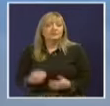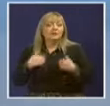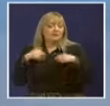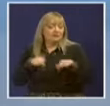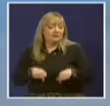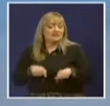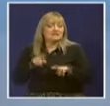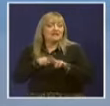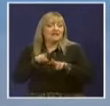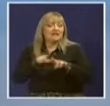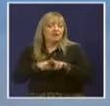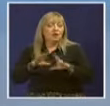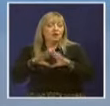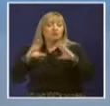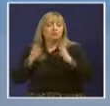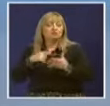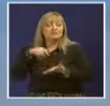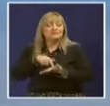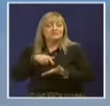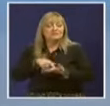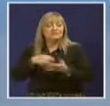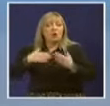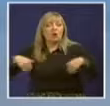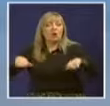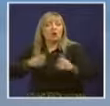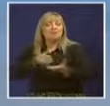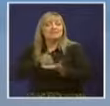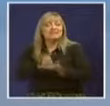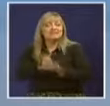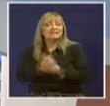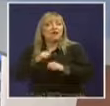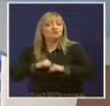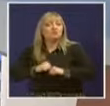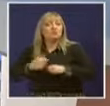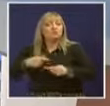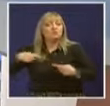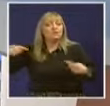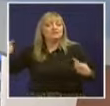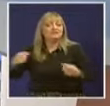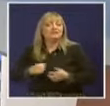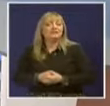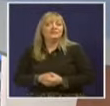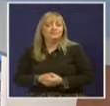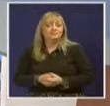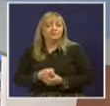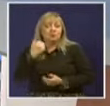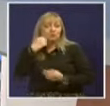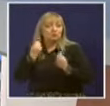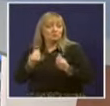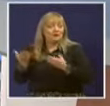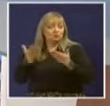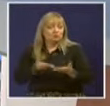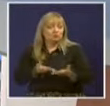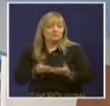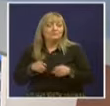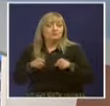Принесе Илиян Илиев от Обществения център за околна среда и устойчиво развитие във Варна. Здравейте, добре дошли. Здравейте, добре заварили. С това